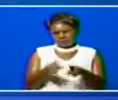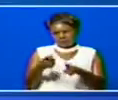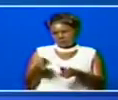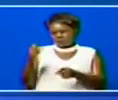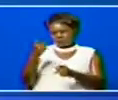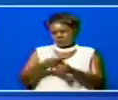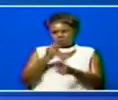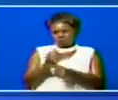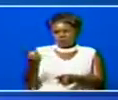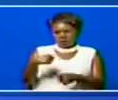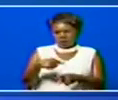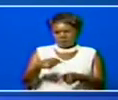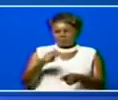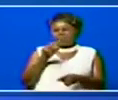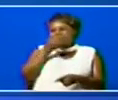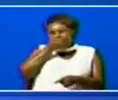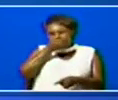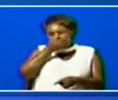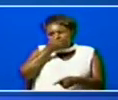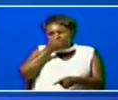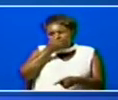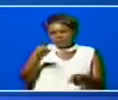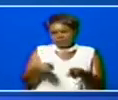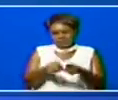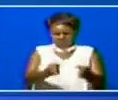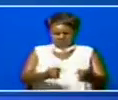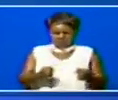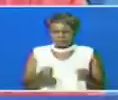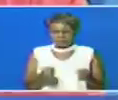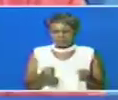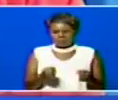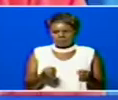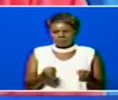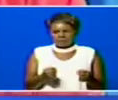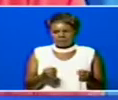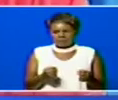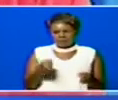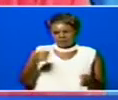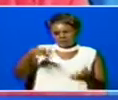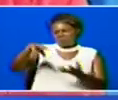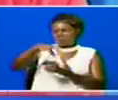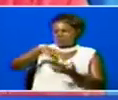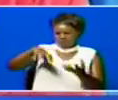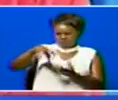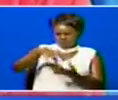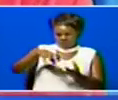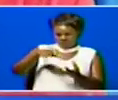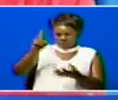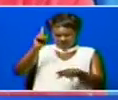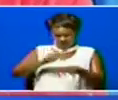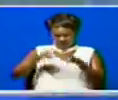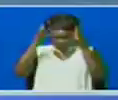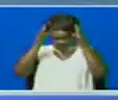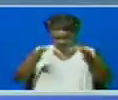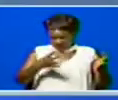job mahali umelala anakuja na kufunga mdomo, anatenda tu lile kitendo tena. Unakuwa confused. Ikafika mahali ukaamua